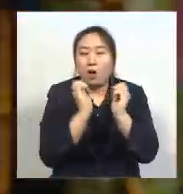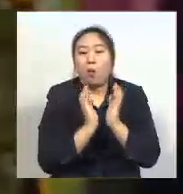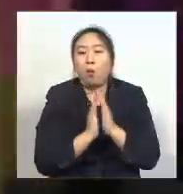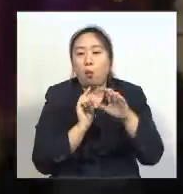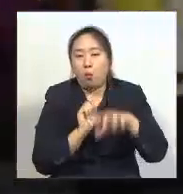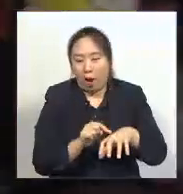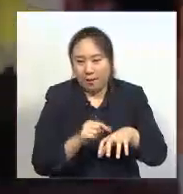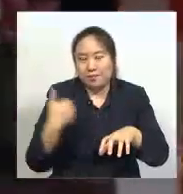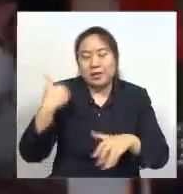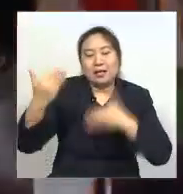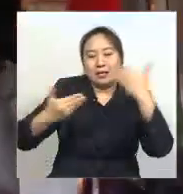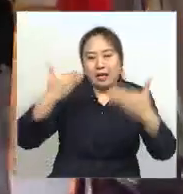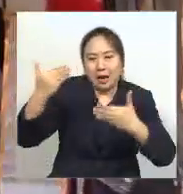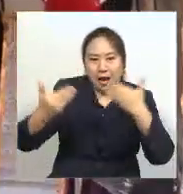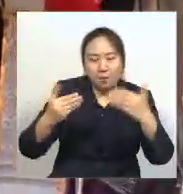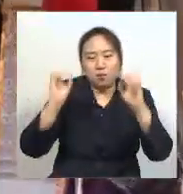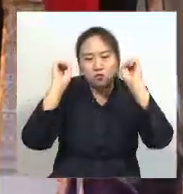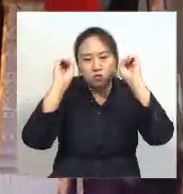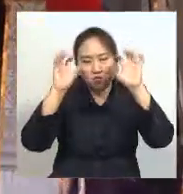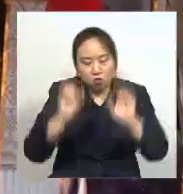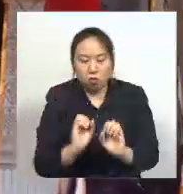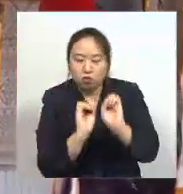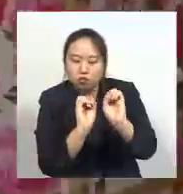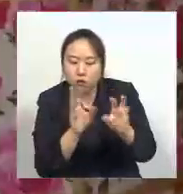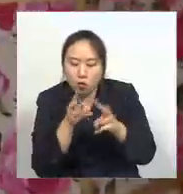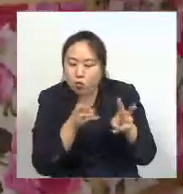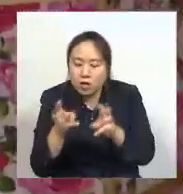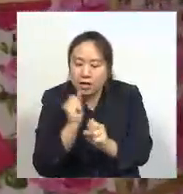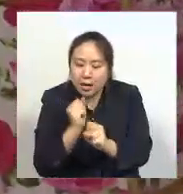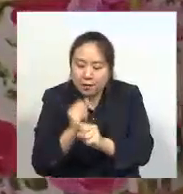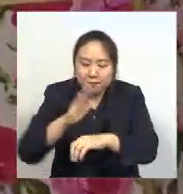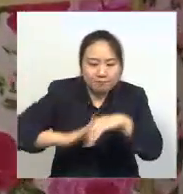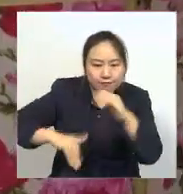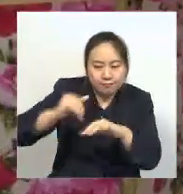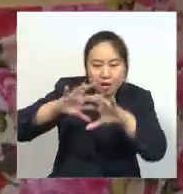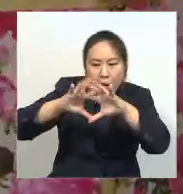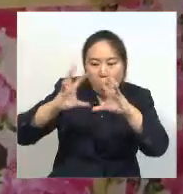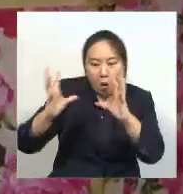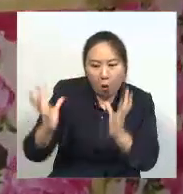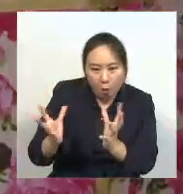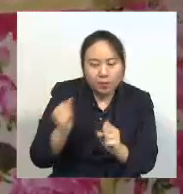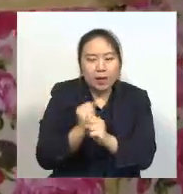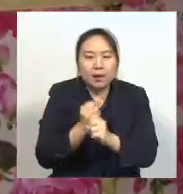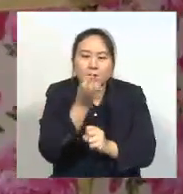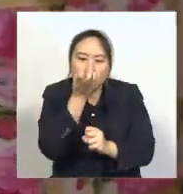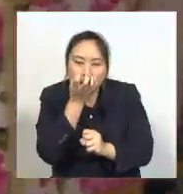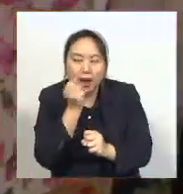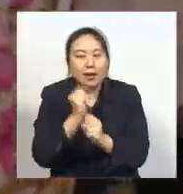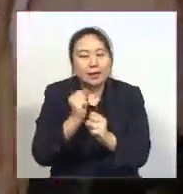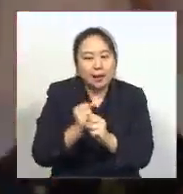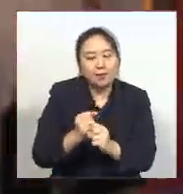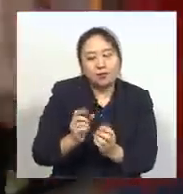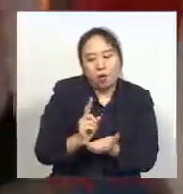วงมีกิจกรรมครูภูมิปัญญามาสาธิตการทำโคมต่างๆการทำกลวยดอกไม้แบบพื้นเมืองและการทำผาง